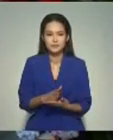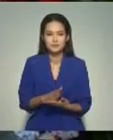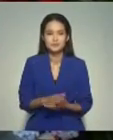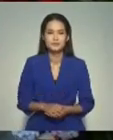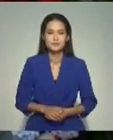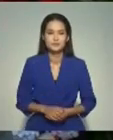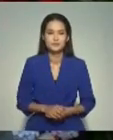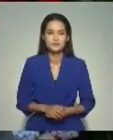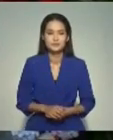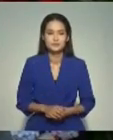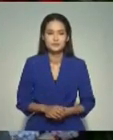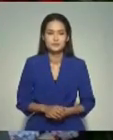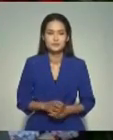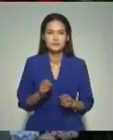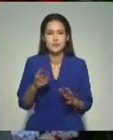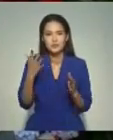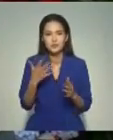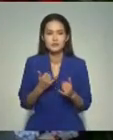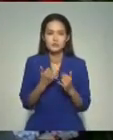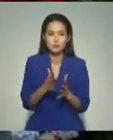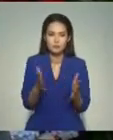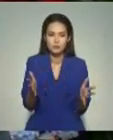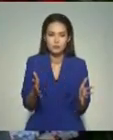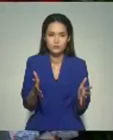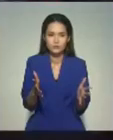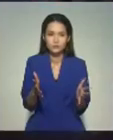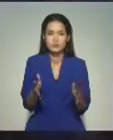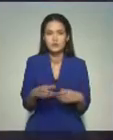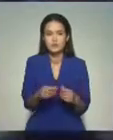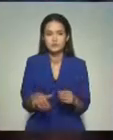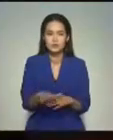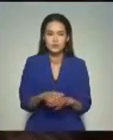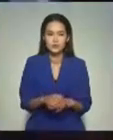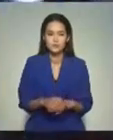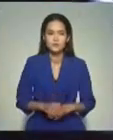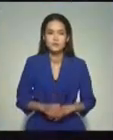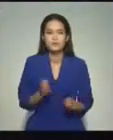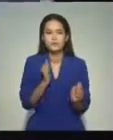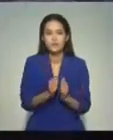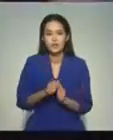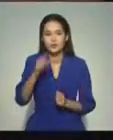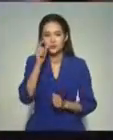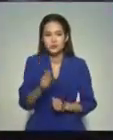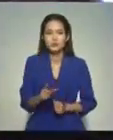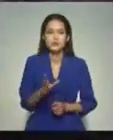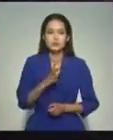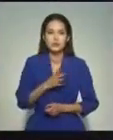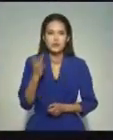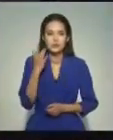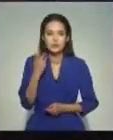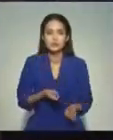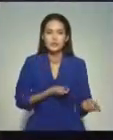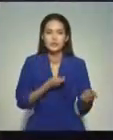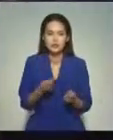без самых красивых любимых создание на этом мире Мне кажется то что каждый мужчина вне зависимости от ситуации